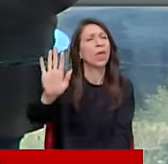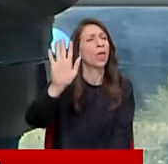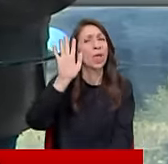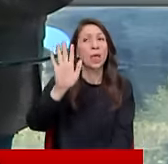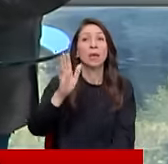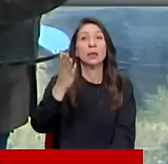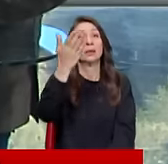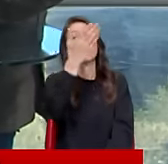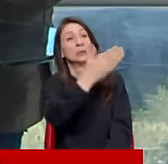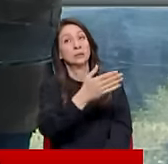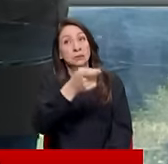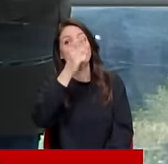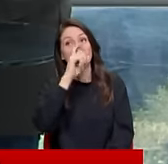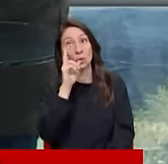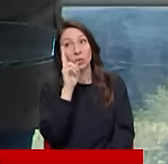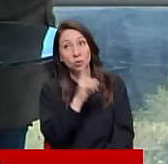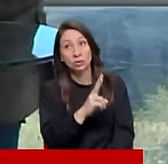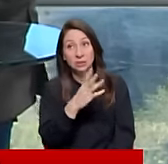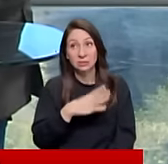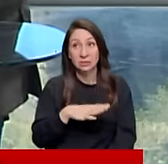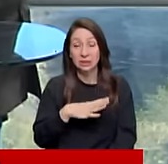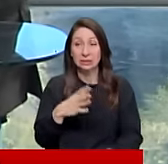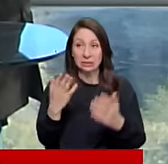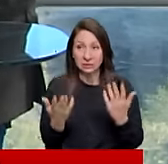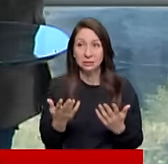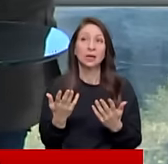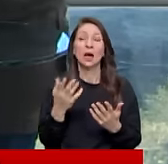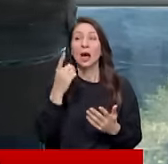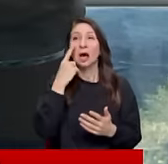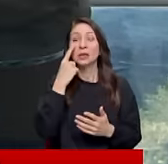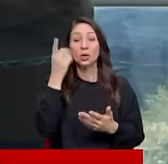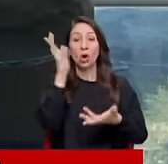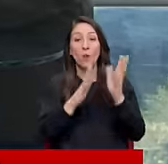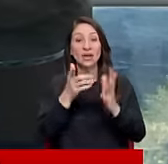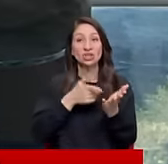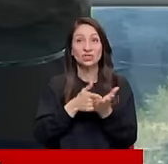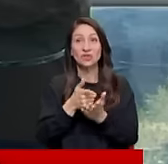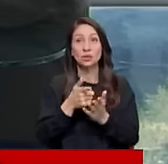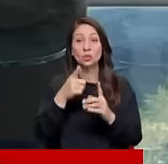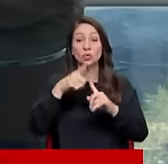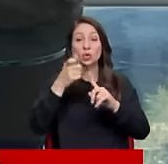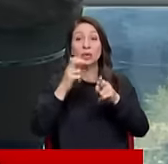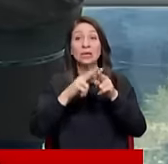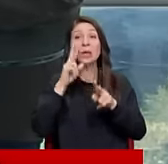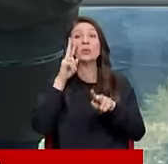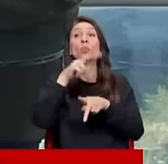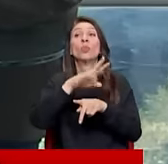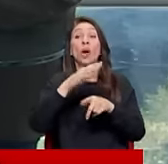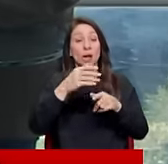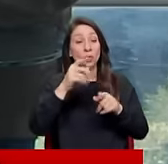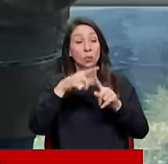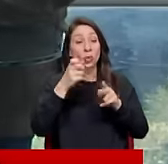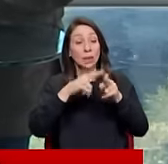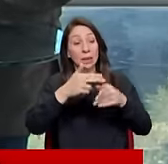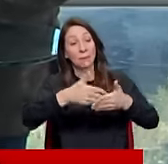Bu tarafta sarayı gösterebilsek keşke. Atatürk Orman Çiftliği böyle. TÜİK'ten görünmüyor orası. TÜİK kapatıyor.